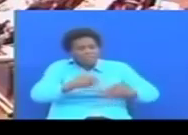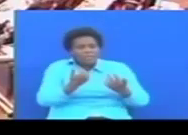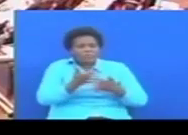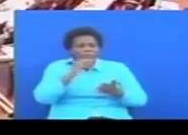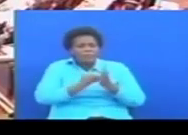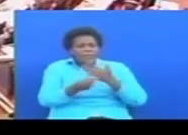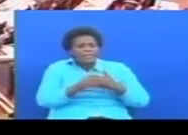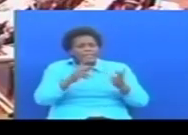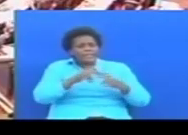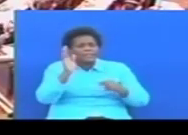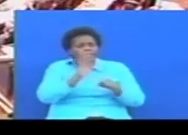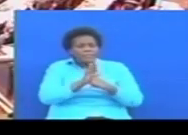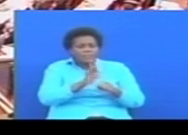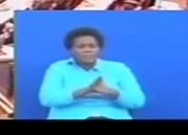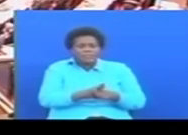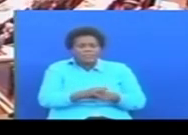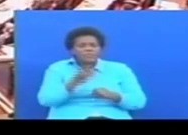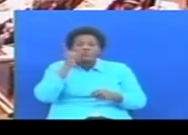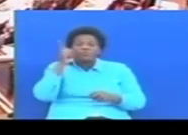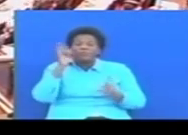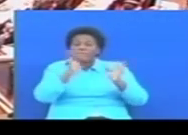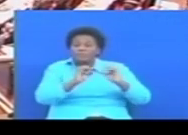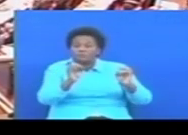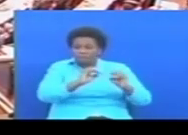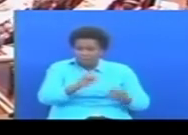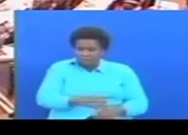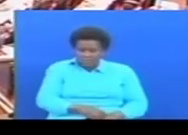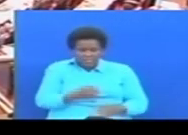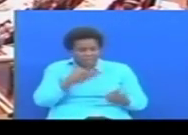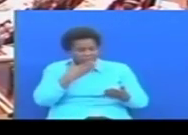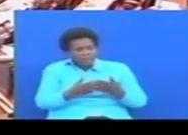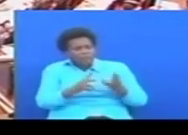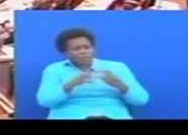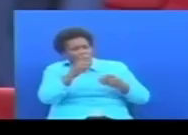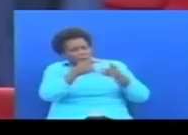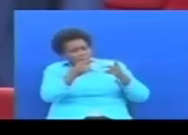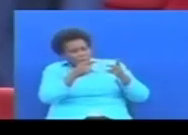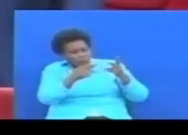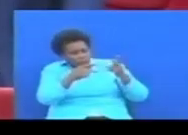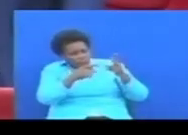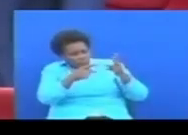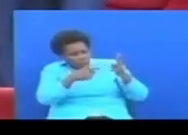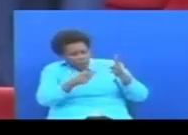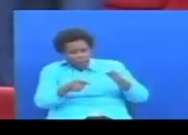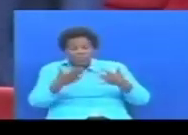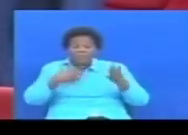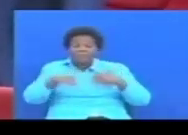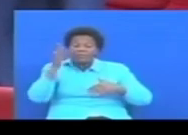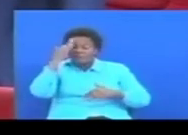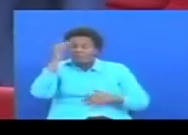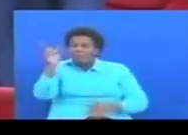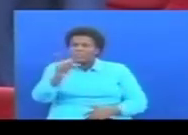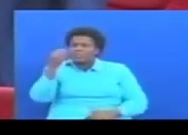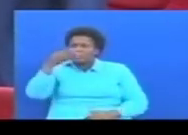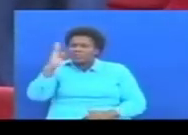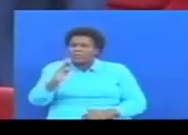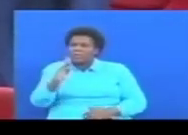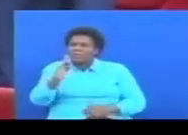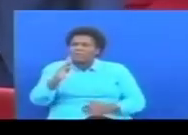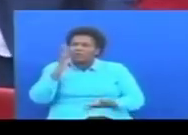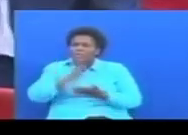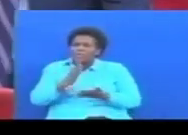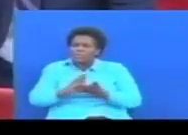vile kata ya Ulaya, Zombo, Tindiga, Maenda, Kilangali, Vidunda na kadhalika. Je, ni lini serikali itapeleka umeme katika jimbo hilo ambalo